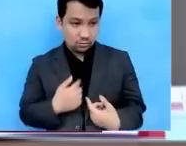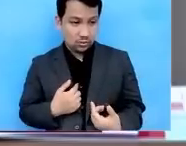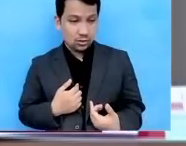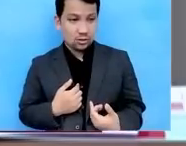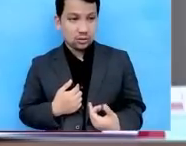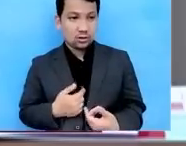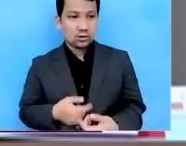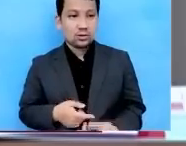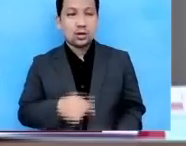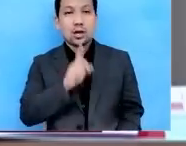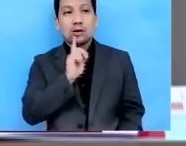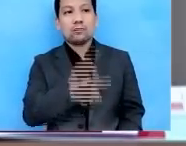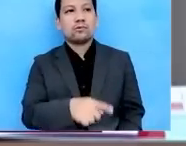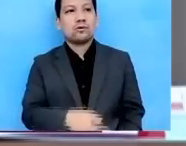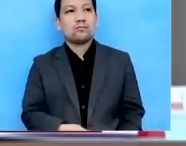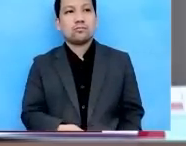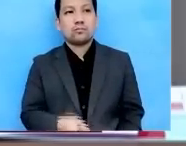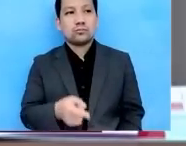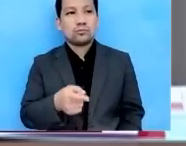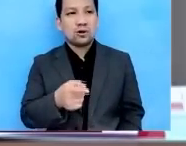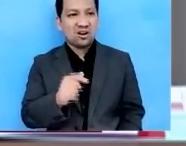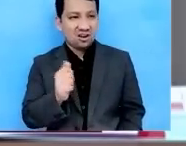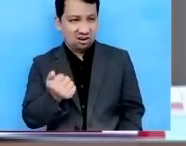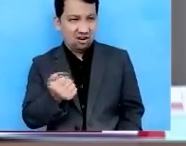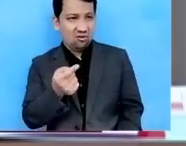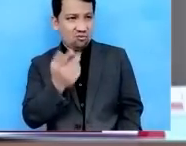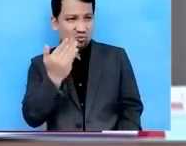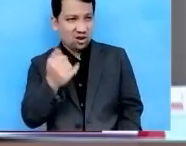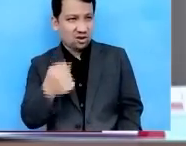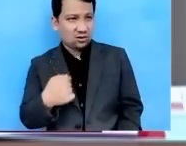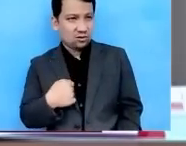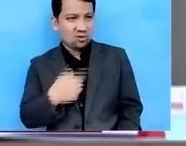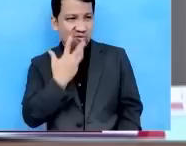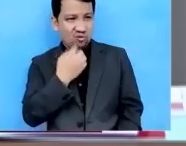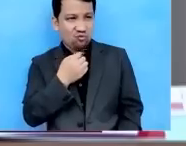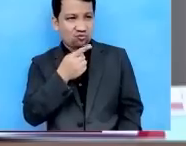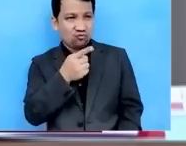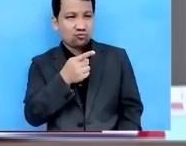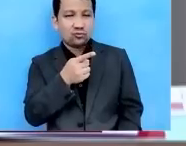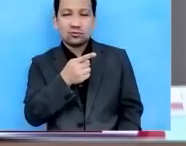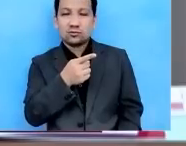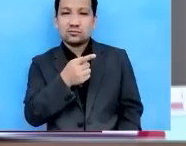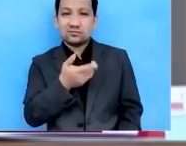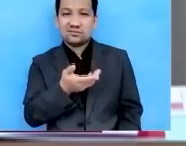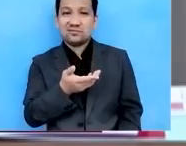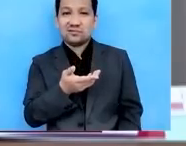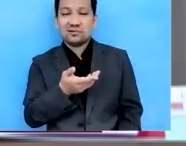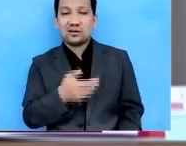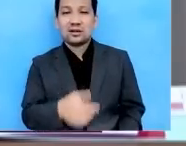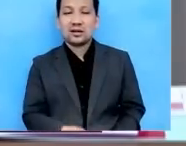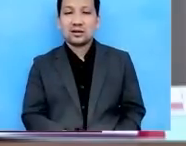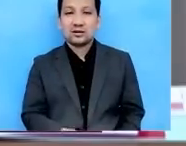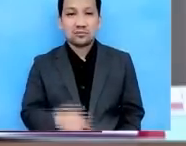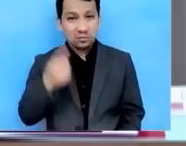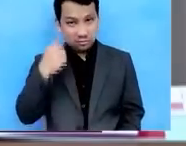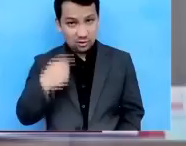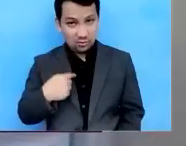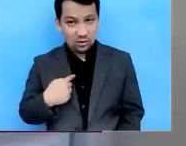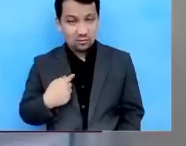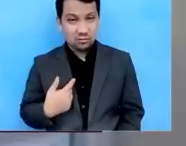sagutin ko rin siya, how dare you? Who you? Ha? Para sabihan mo ako ng